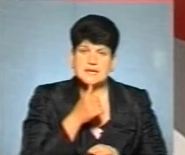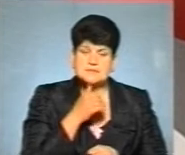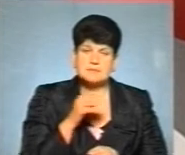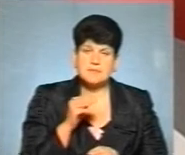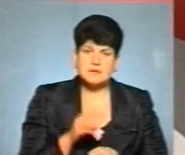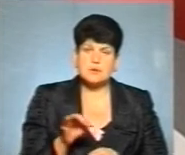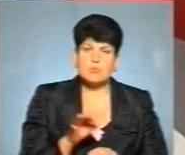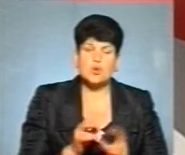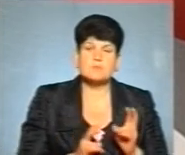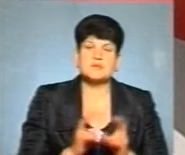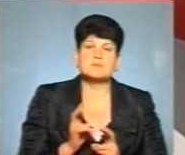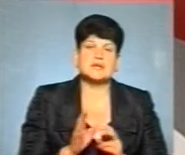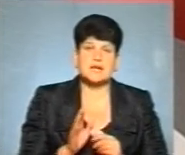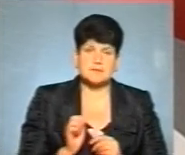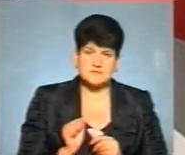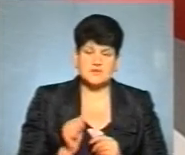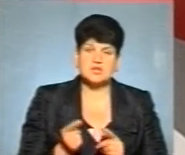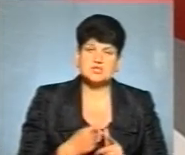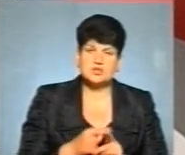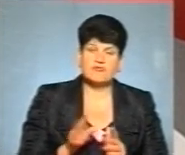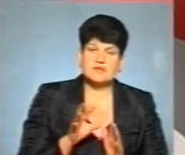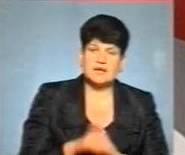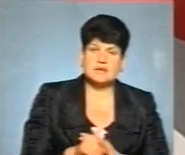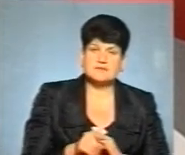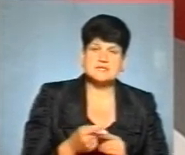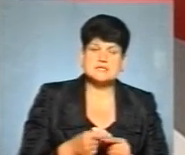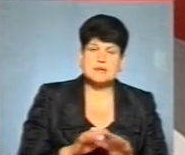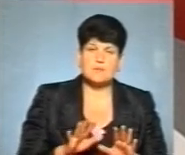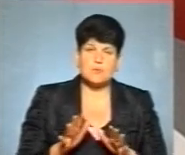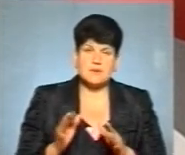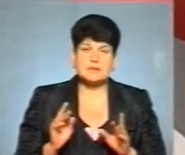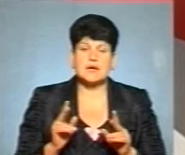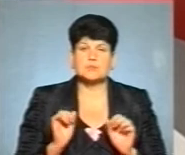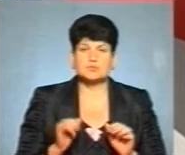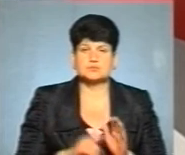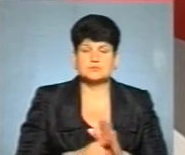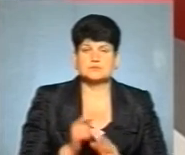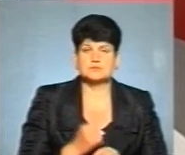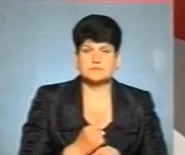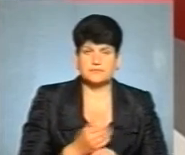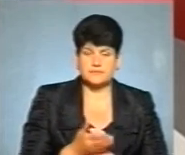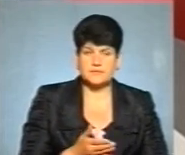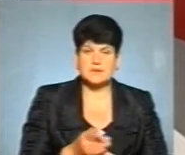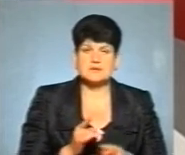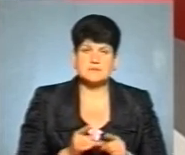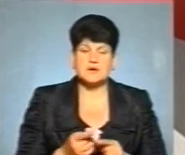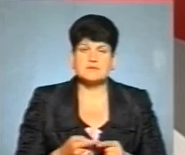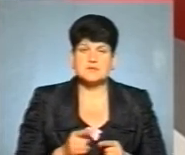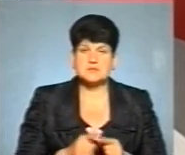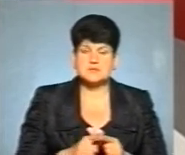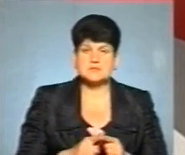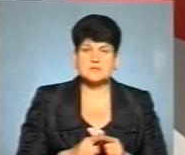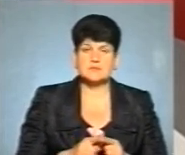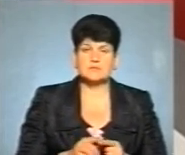стагнаційні підприємства. Чи вникали ви вже в цей момент, яким чином можна запустити їхню роботу? Ну, дивіться, насправді, ну, приємно, що це було спочатку,